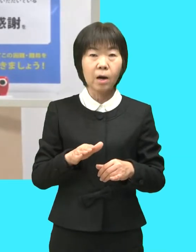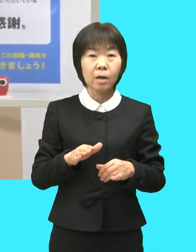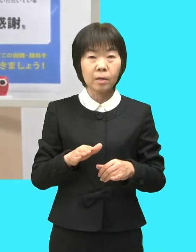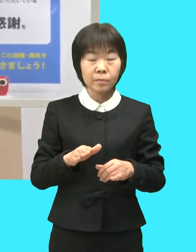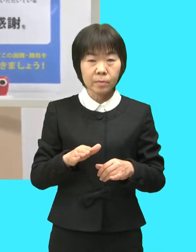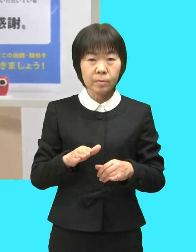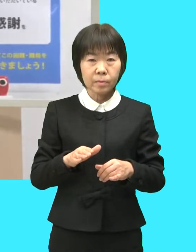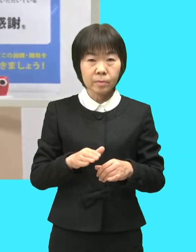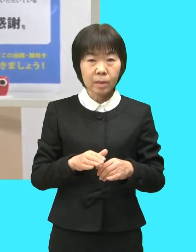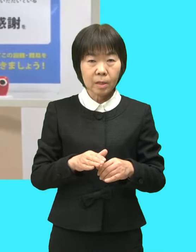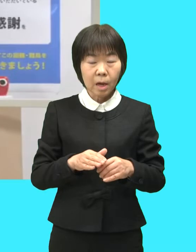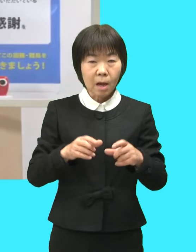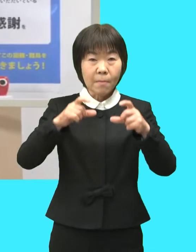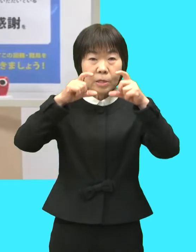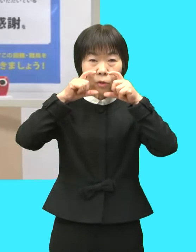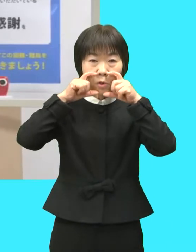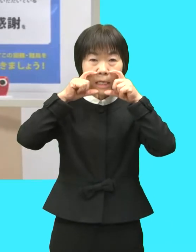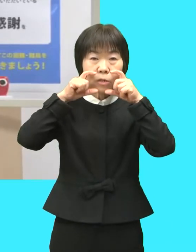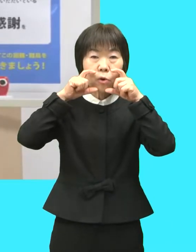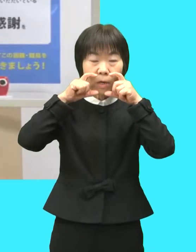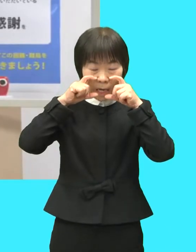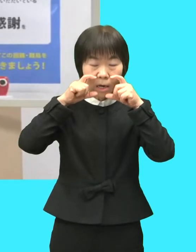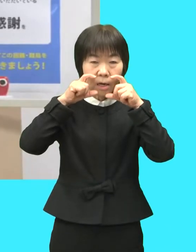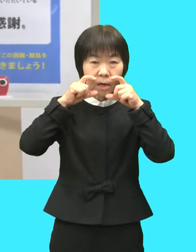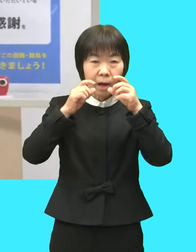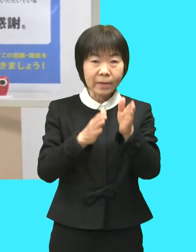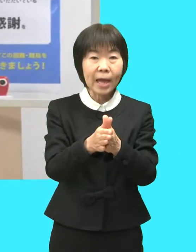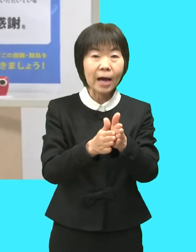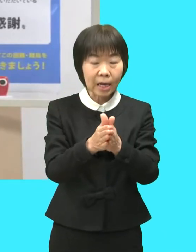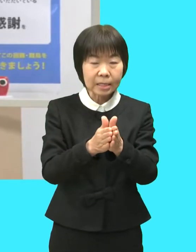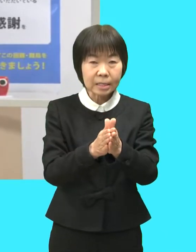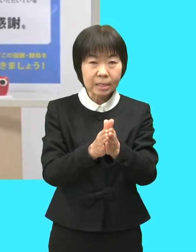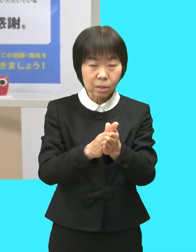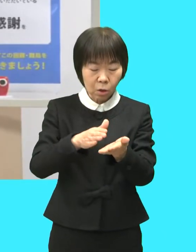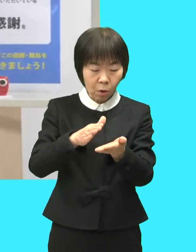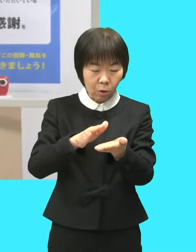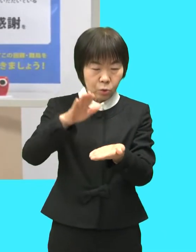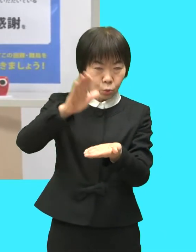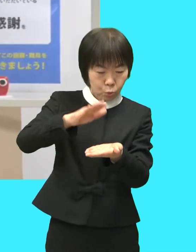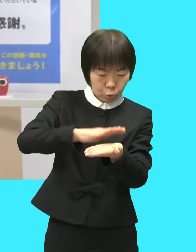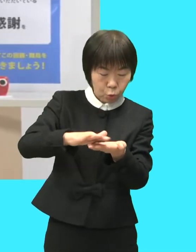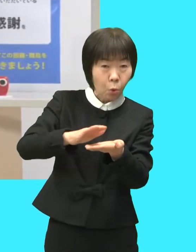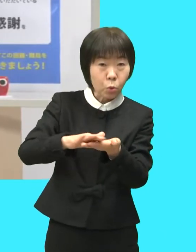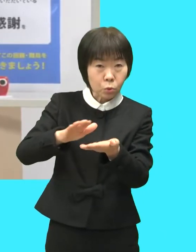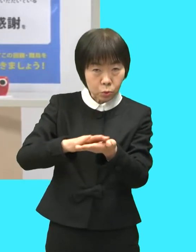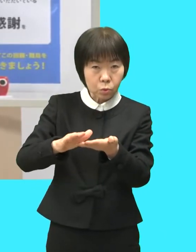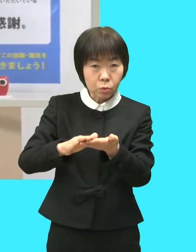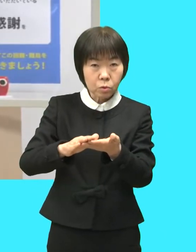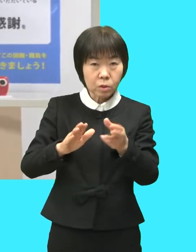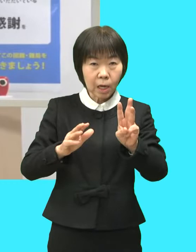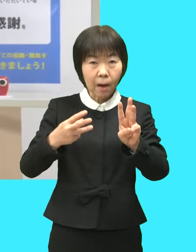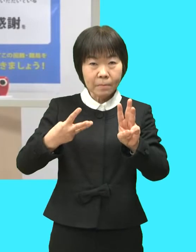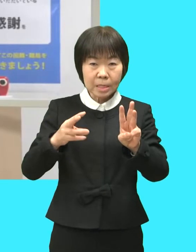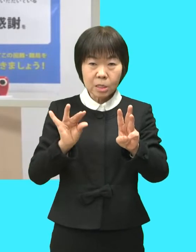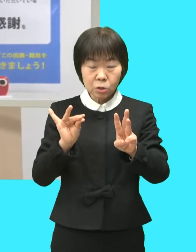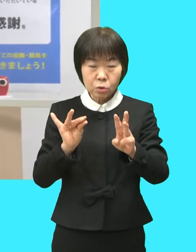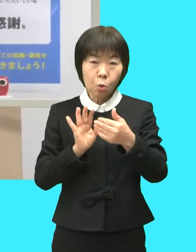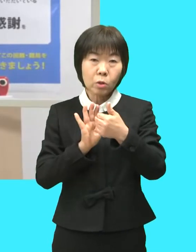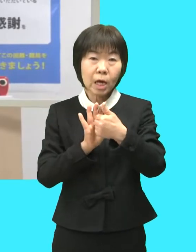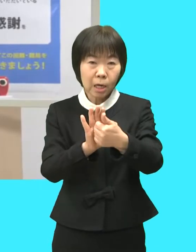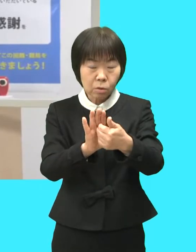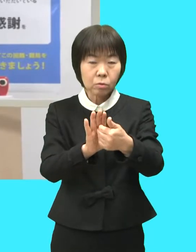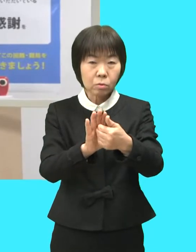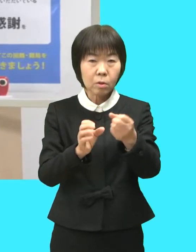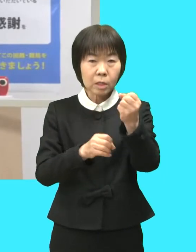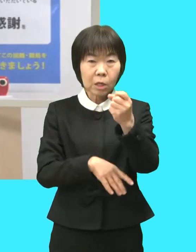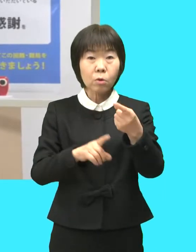ては、マスクの着用や手洗い等の手指消毒、3密を避けるなどの